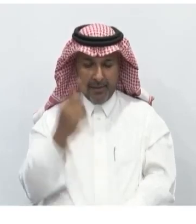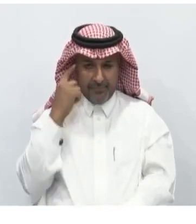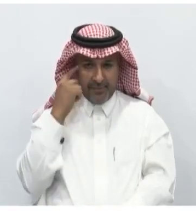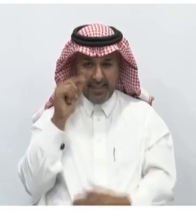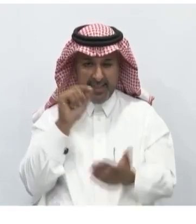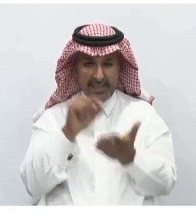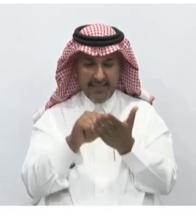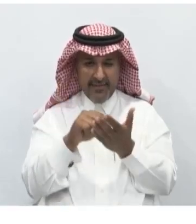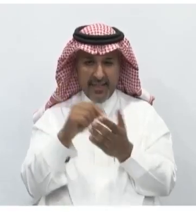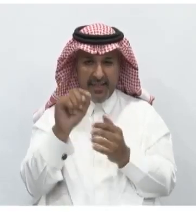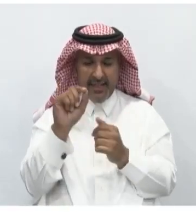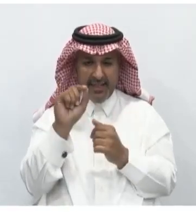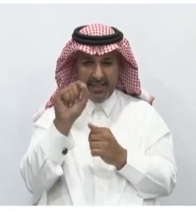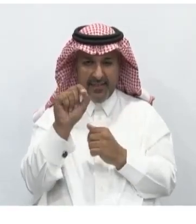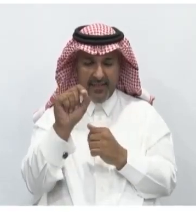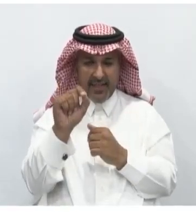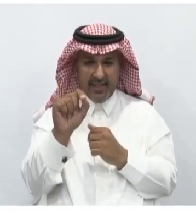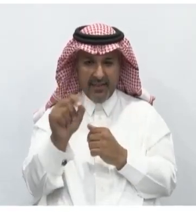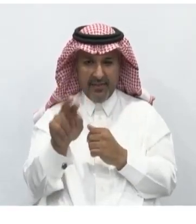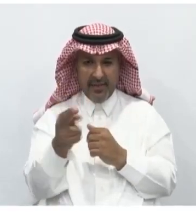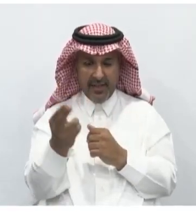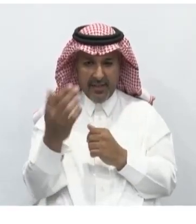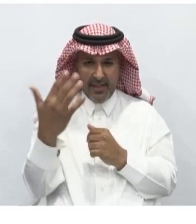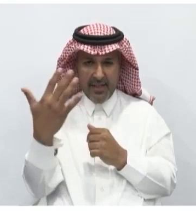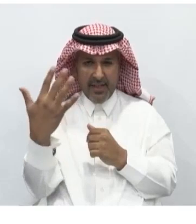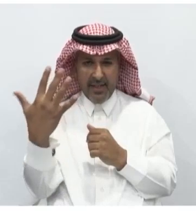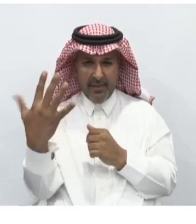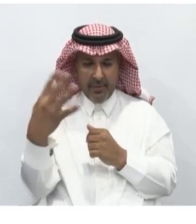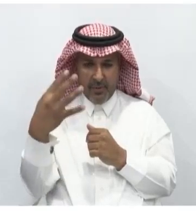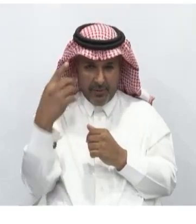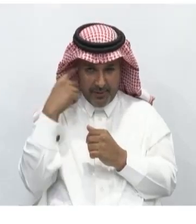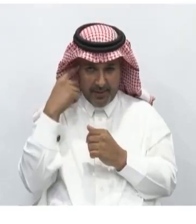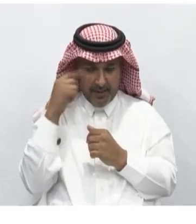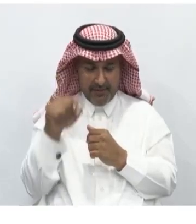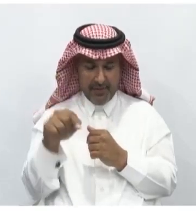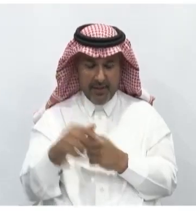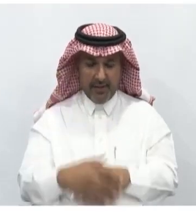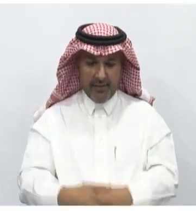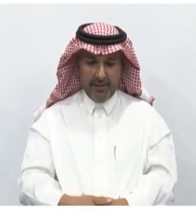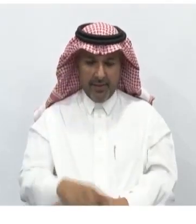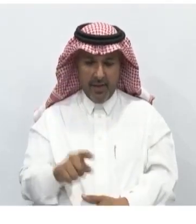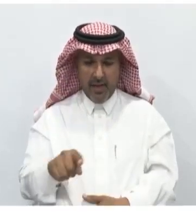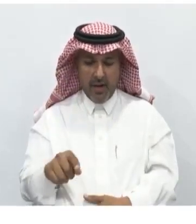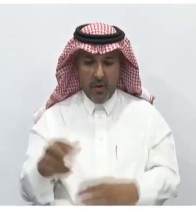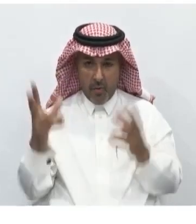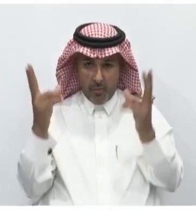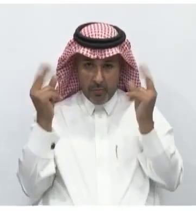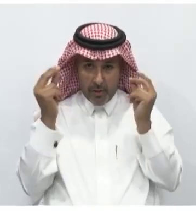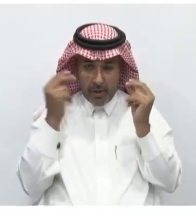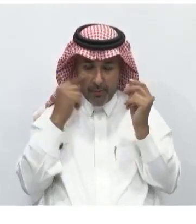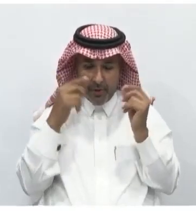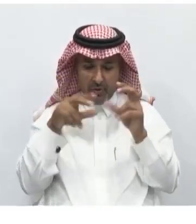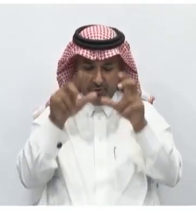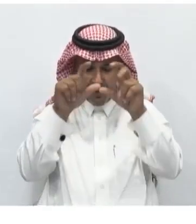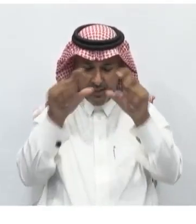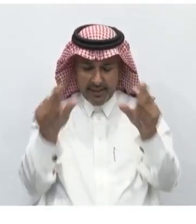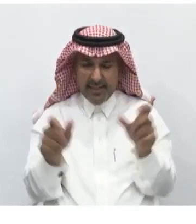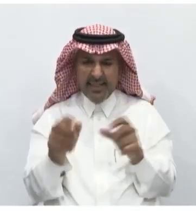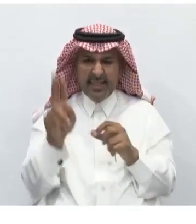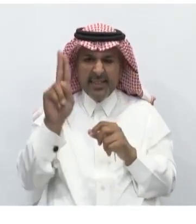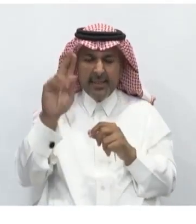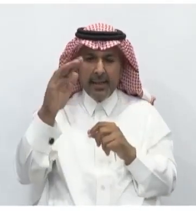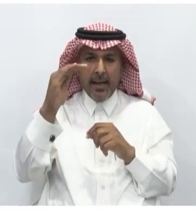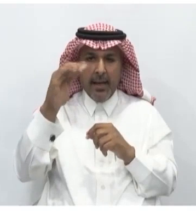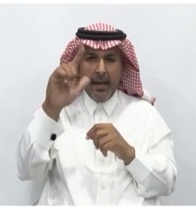الماء إذًا ماذا تعلمنا اليوم؟ تابعنا شرح تحليل الأملاح المائية حلينا